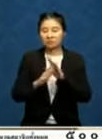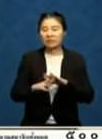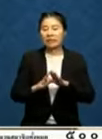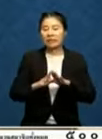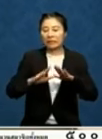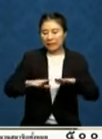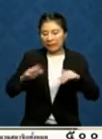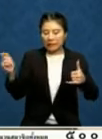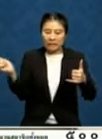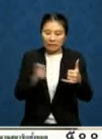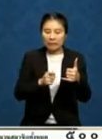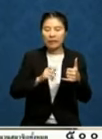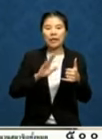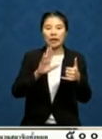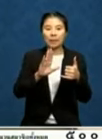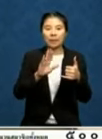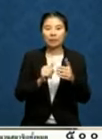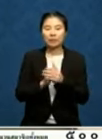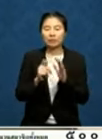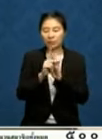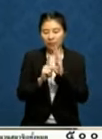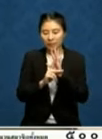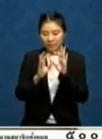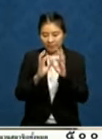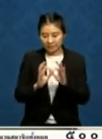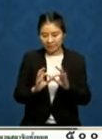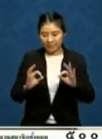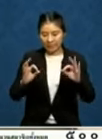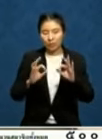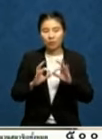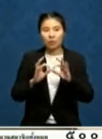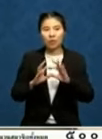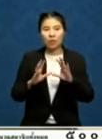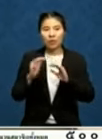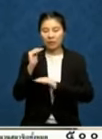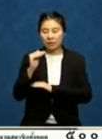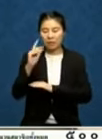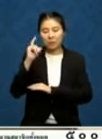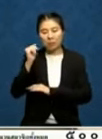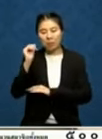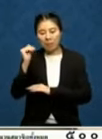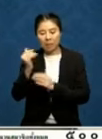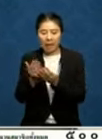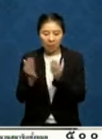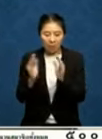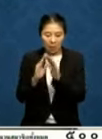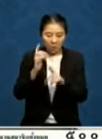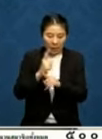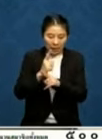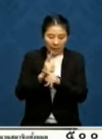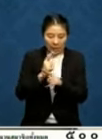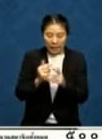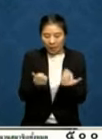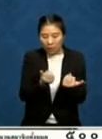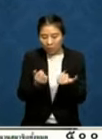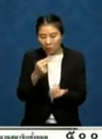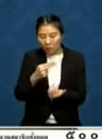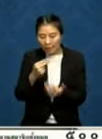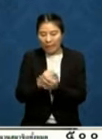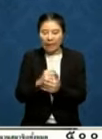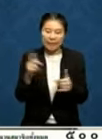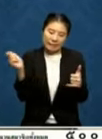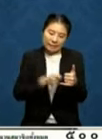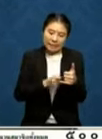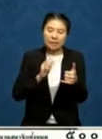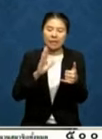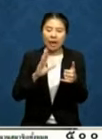ซึ่งมีสาระสำคัญครับในการใช้กลไกกฎหมายมากำหนดไม่ให้ผู้ปกครองนั้นใช้วิธีการตีครับเพื่อเป็นการสั่งสอน